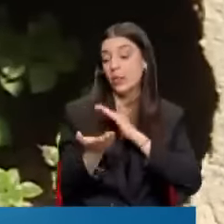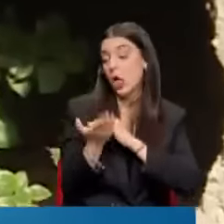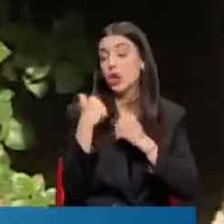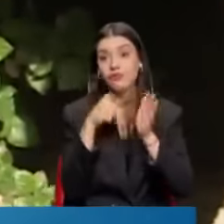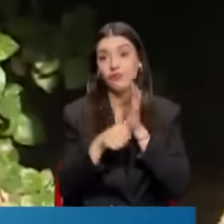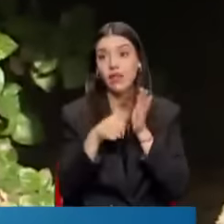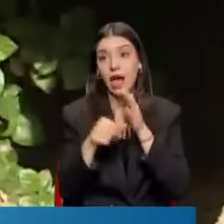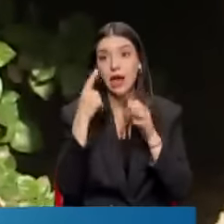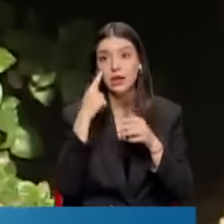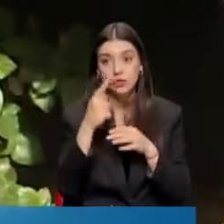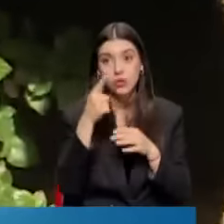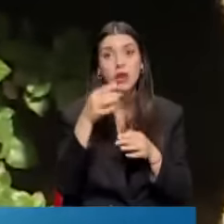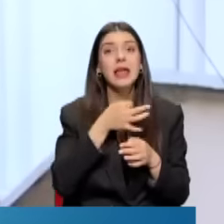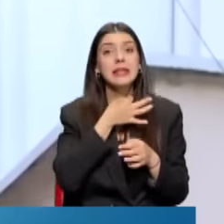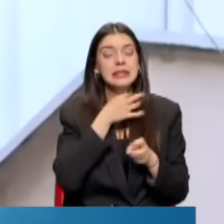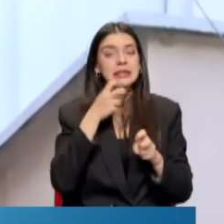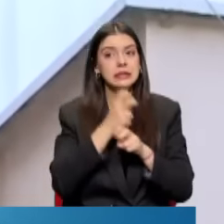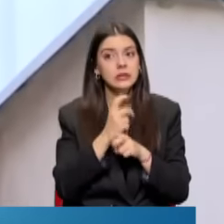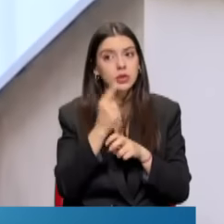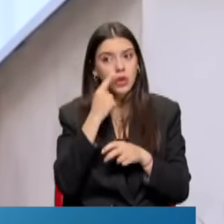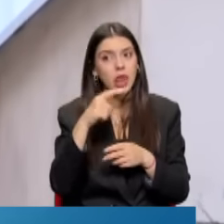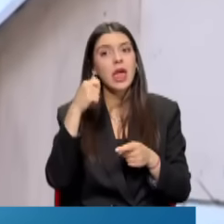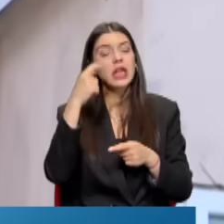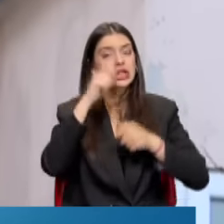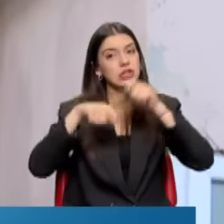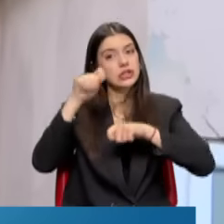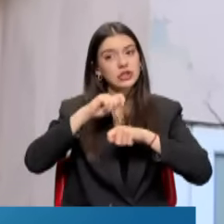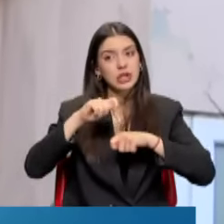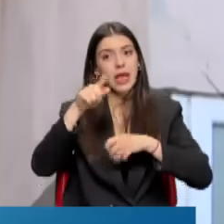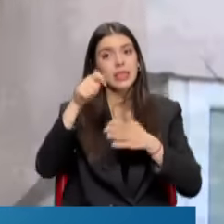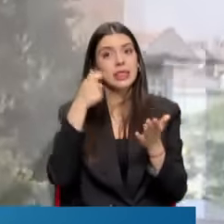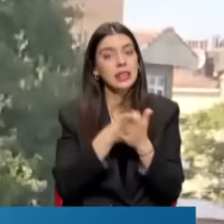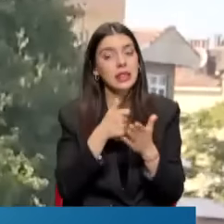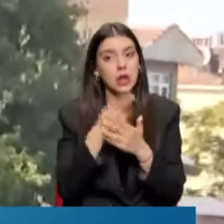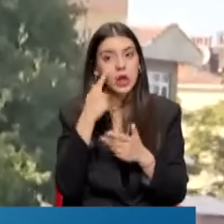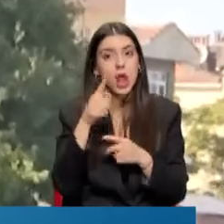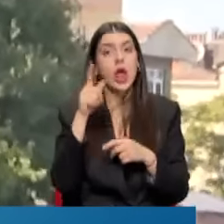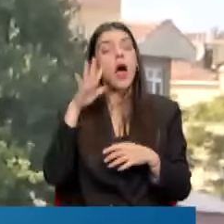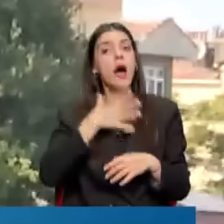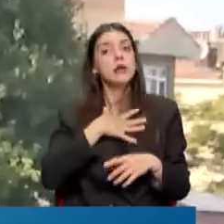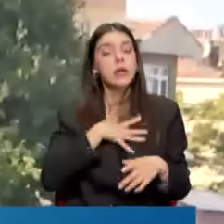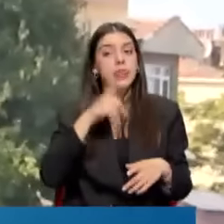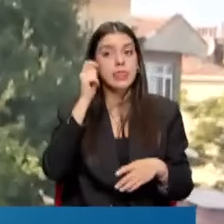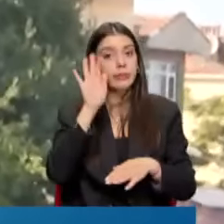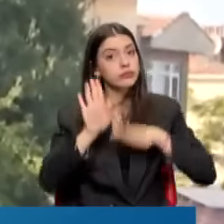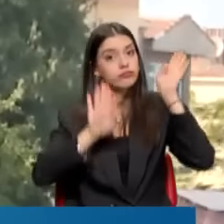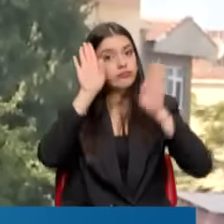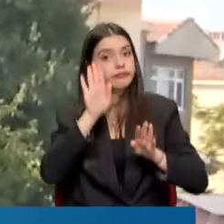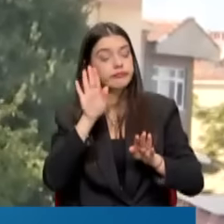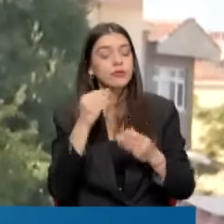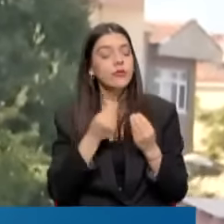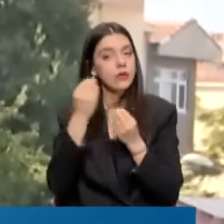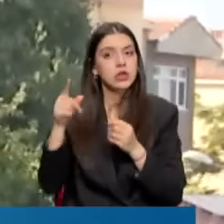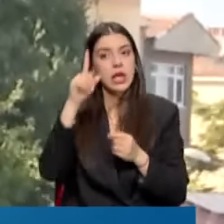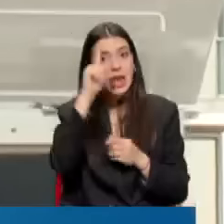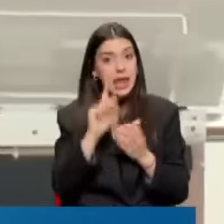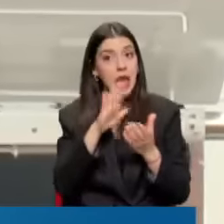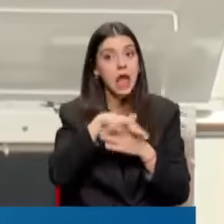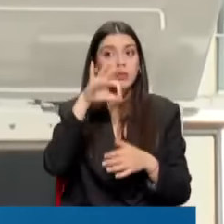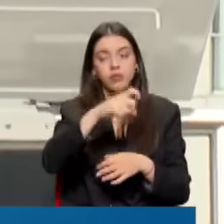yapılarda oturan dar gelirliye inşaat maliyeti yardımı İsa Haziran ya da Temmuz meclisinde oylamaya sunulacak ilk adım bu yaz